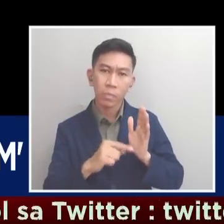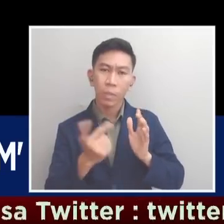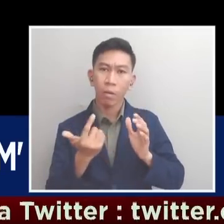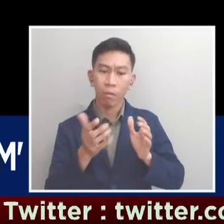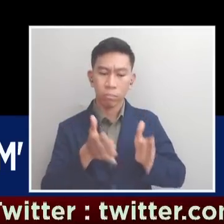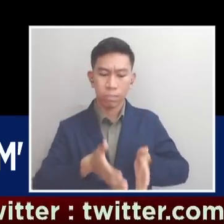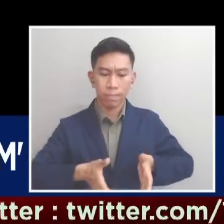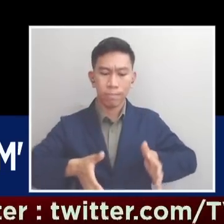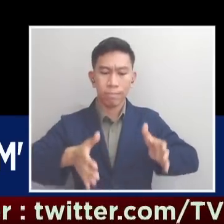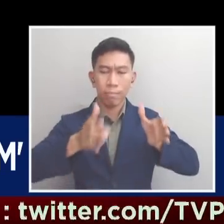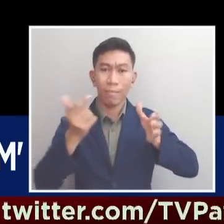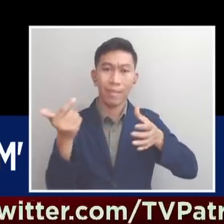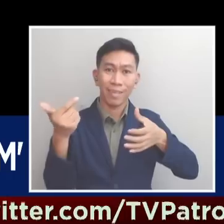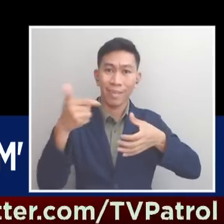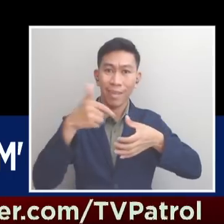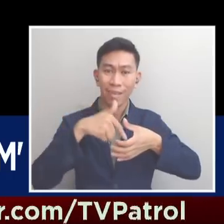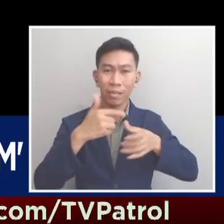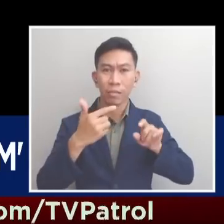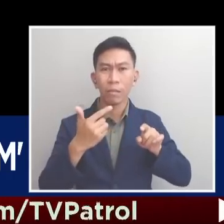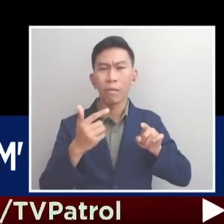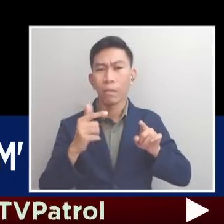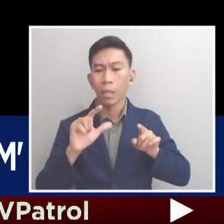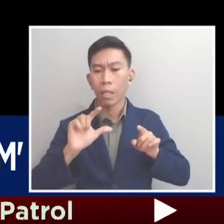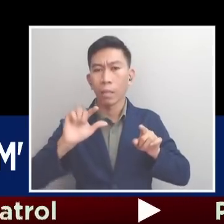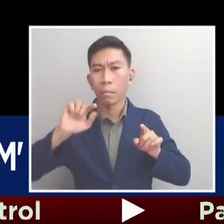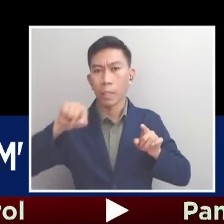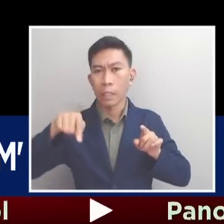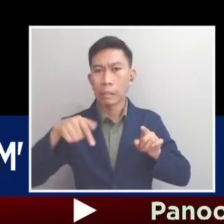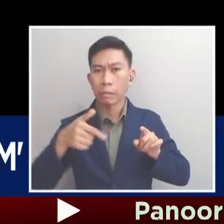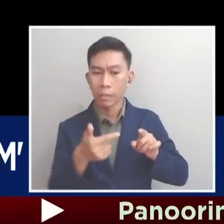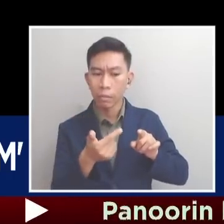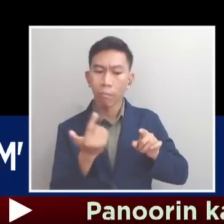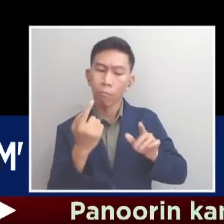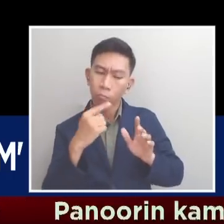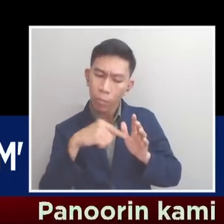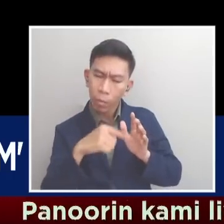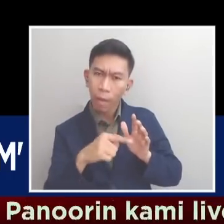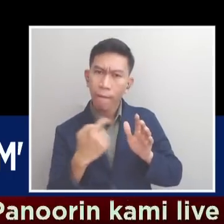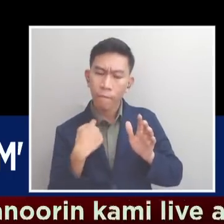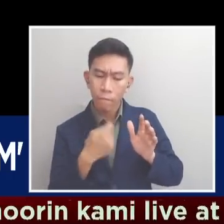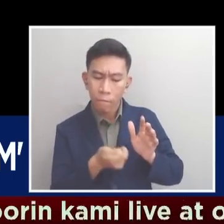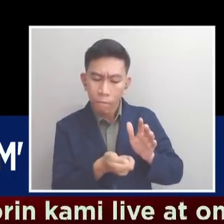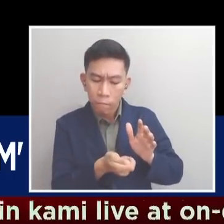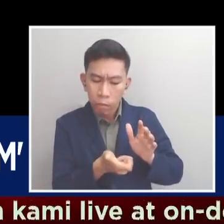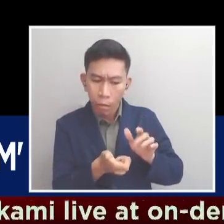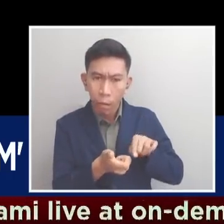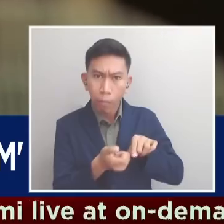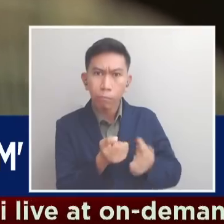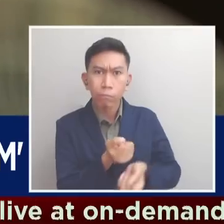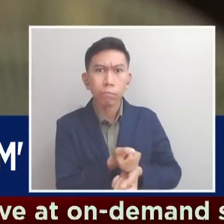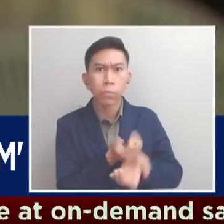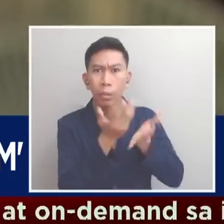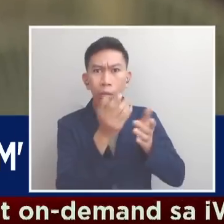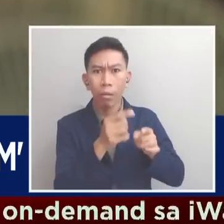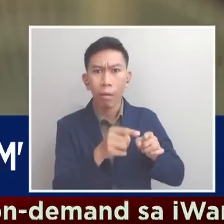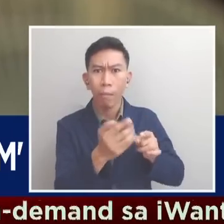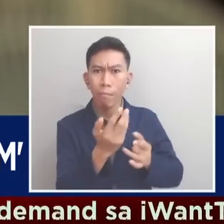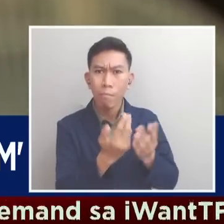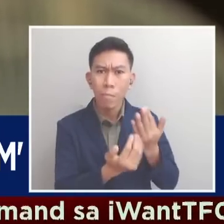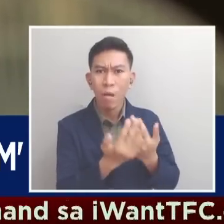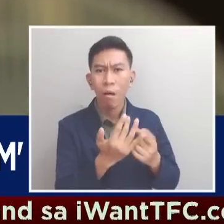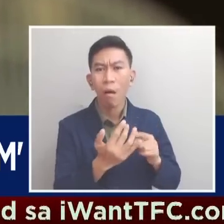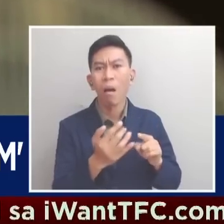LPG, yung tinignan nila yung tank. May tinanggal sila eh. Biglang nag-explode yung apoy. Siningil umano